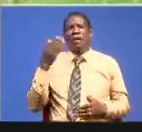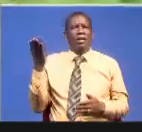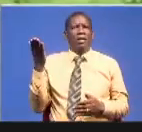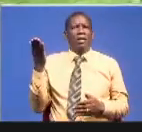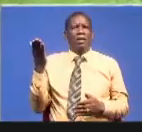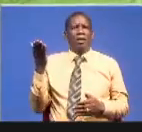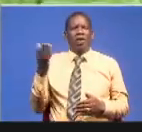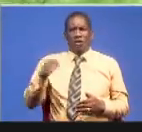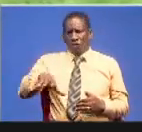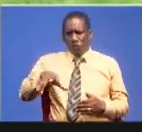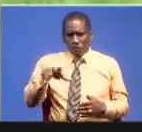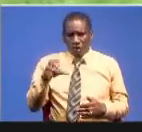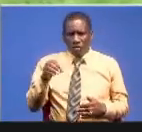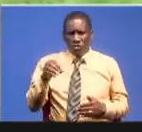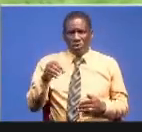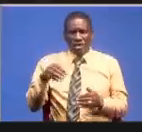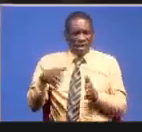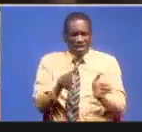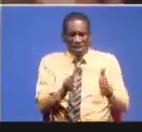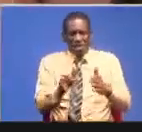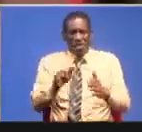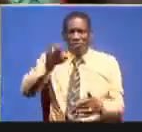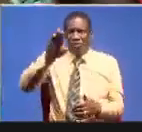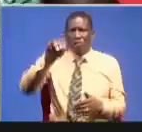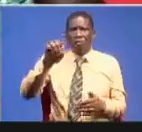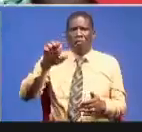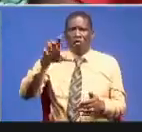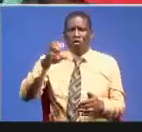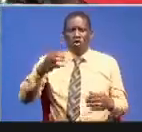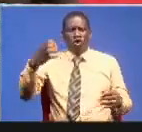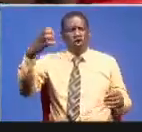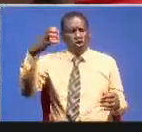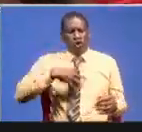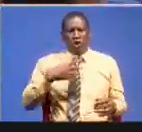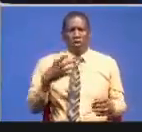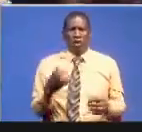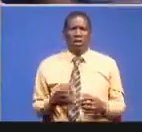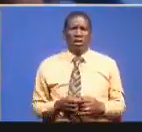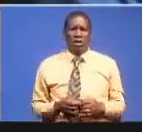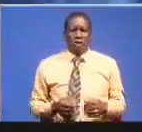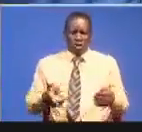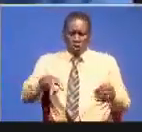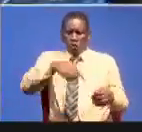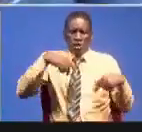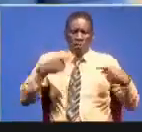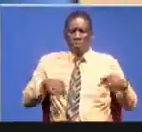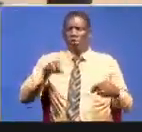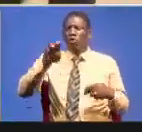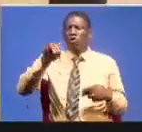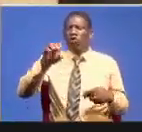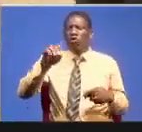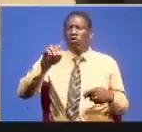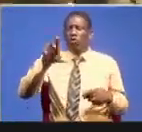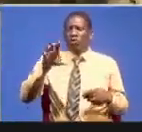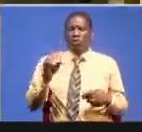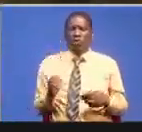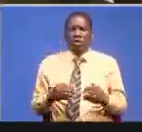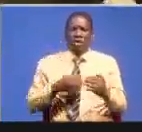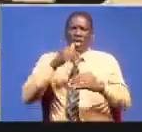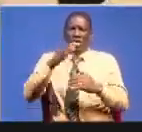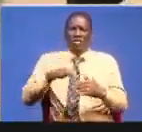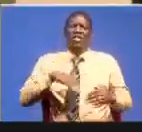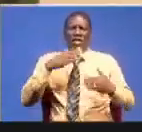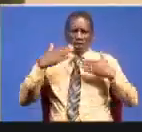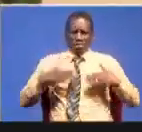kupatikana ukielea kwenye kingo za mto Molo. Ni mshtuko mkubwa umetukumba sisi wakaaji wa Molo baada ya mwili